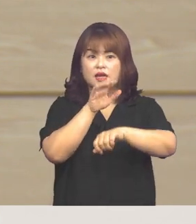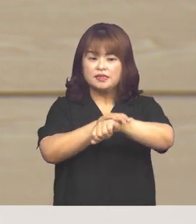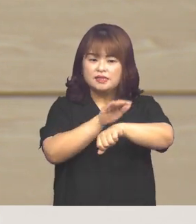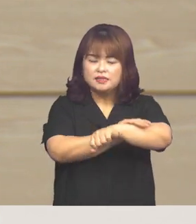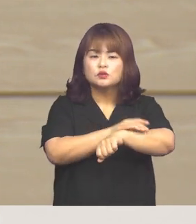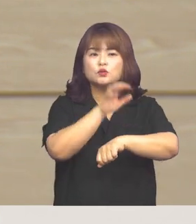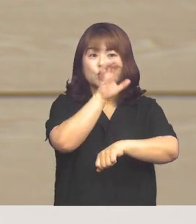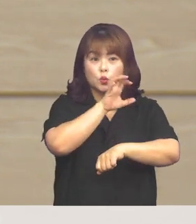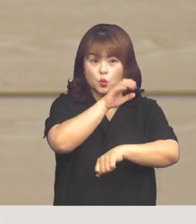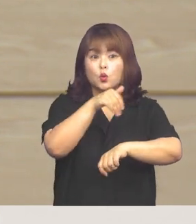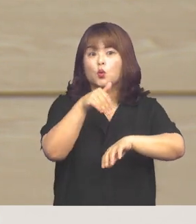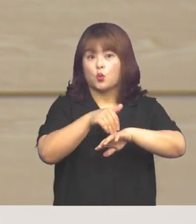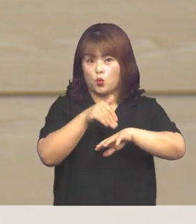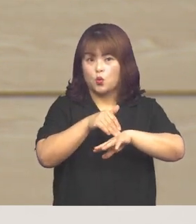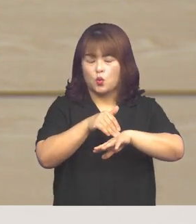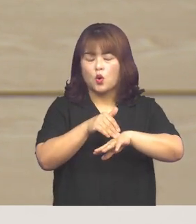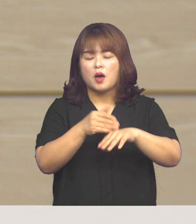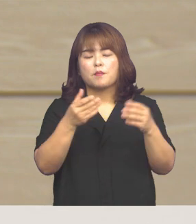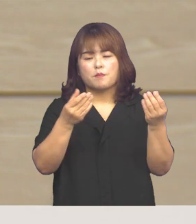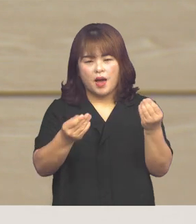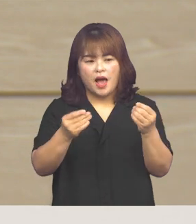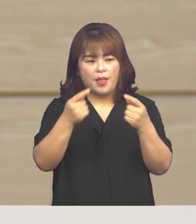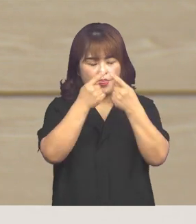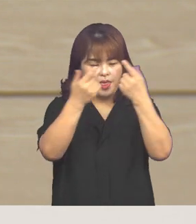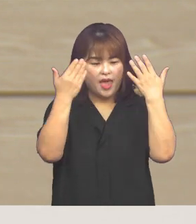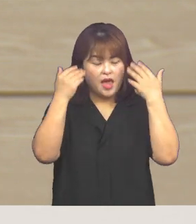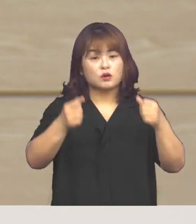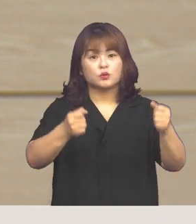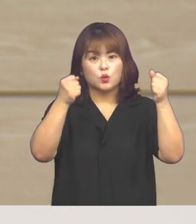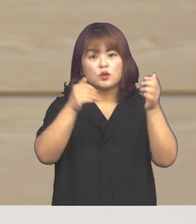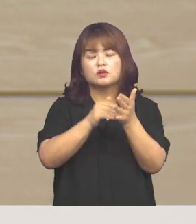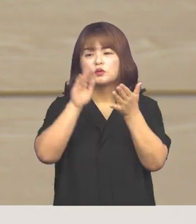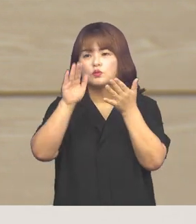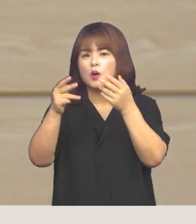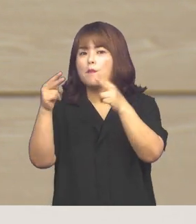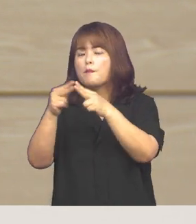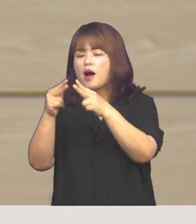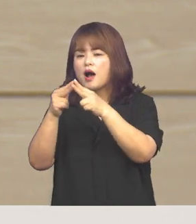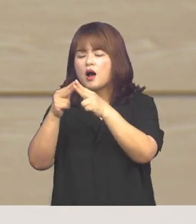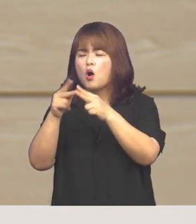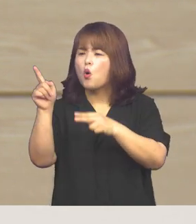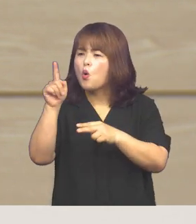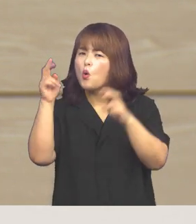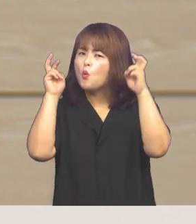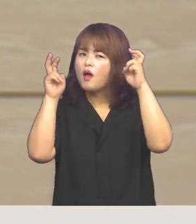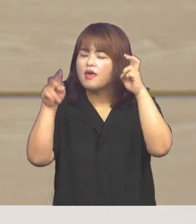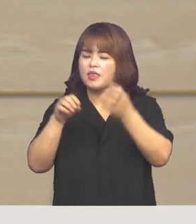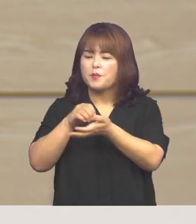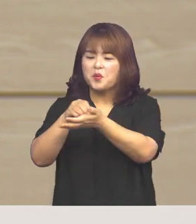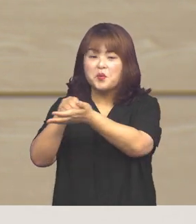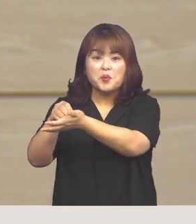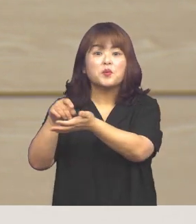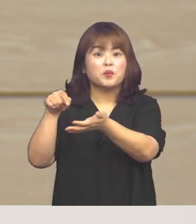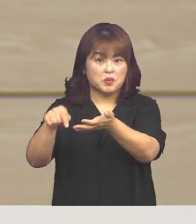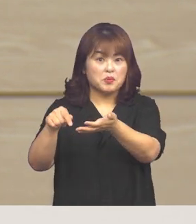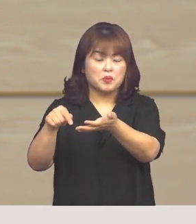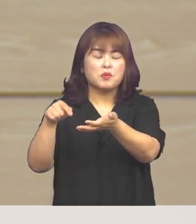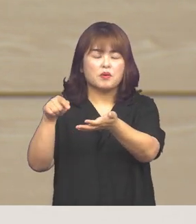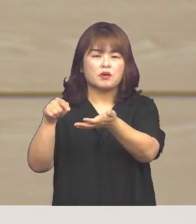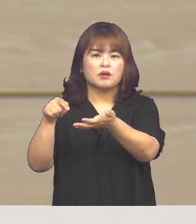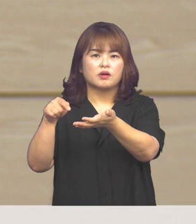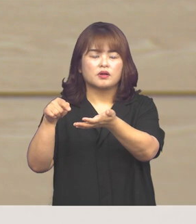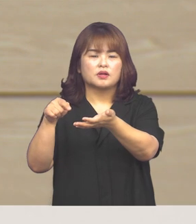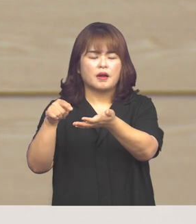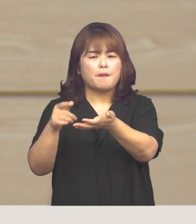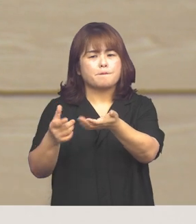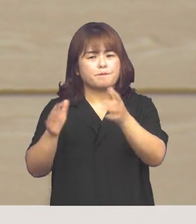받게 되고 또 대학을 졸업해서 반도체 관련 어떤 기업에 취업을 하든